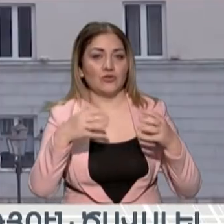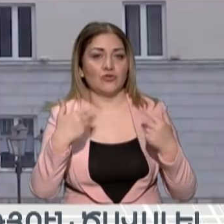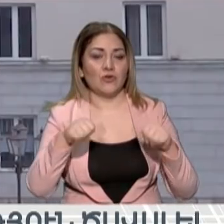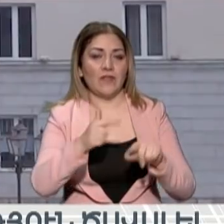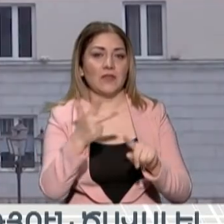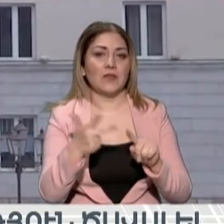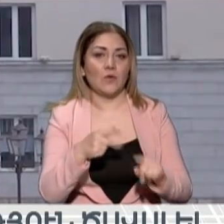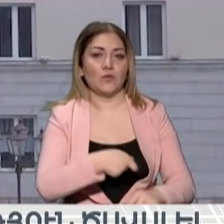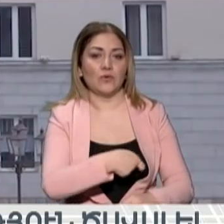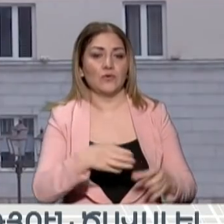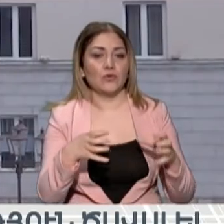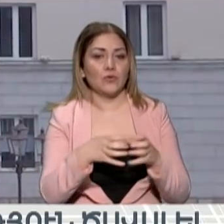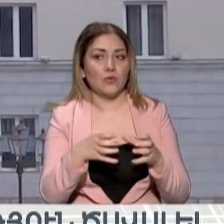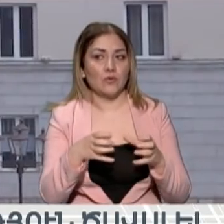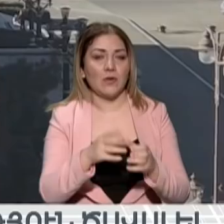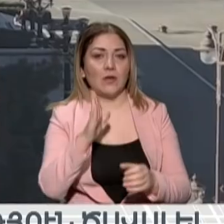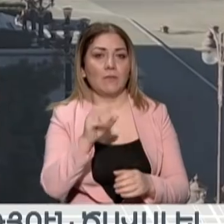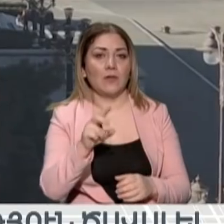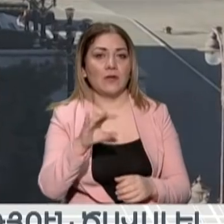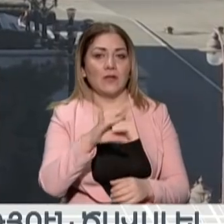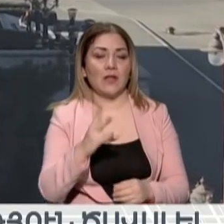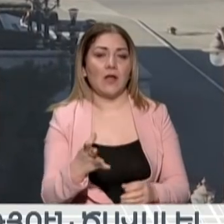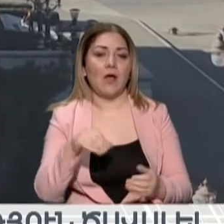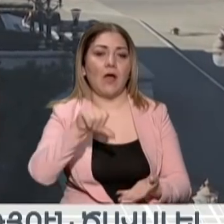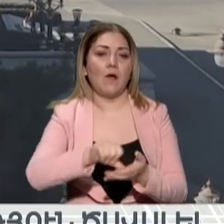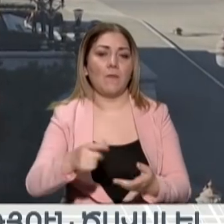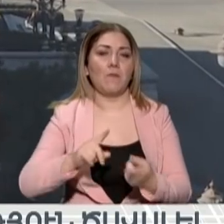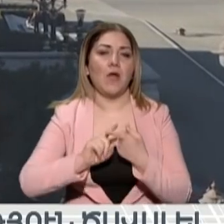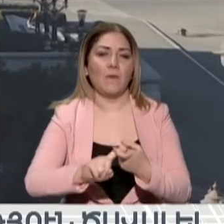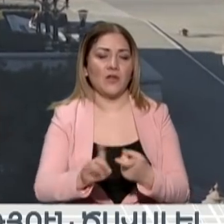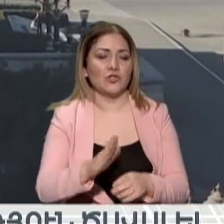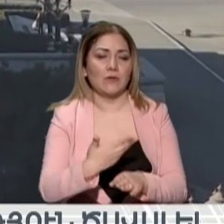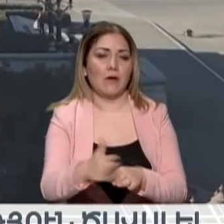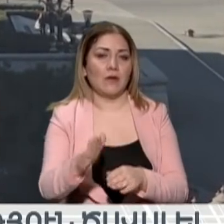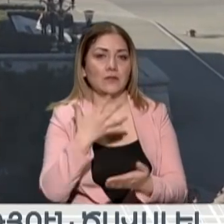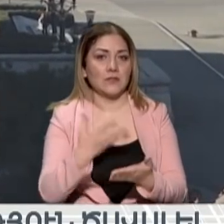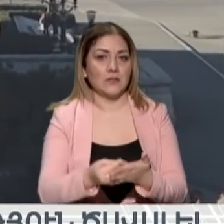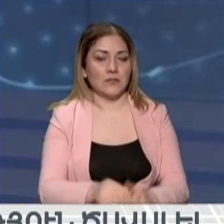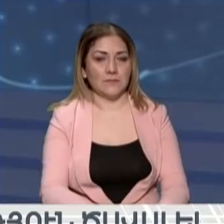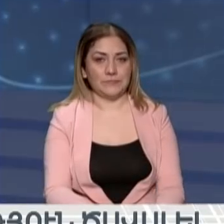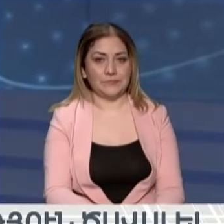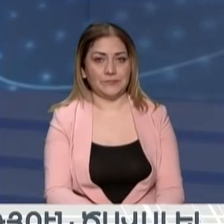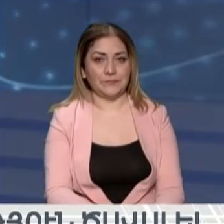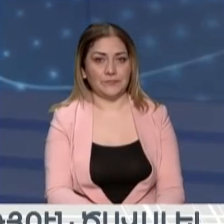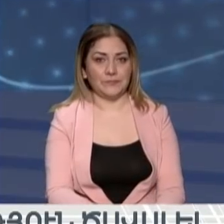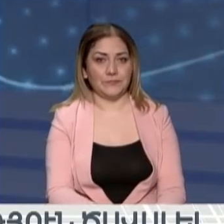երրորդ ուժն է։ Կուսակցությունը նույնականացնել Բալասանյանի հետ հարկավոր չէ։ Լիլի Դանելյան, Լուրեր։